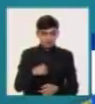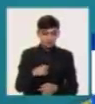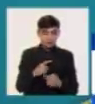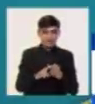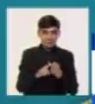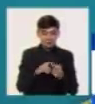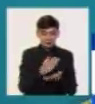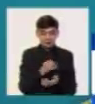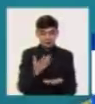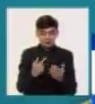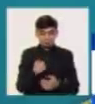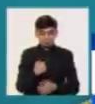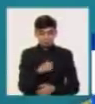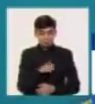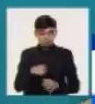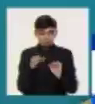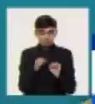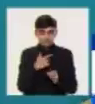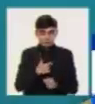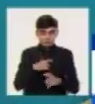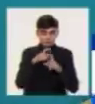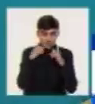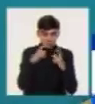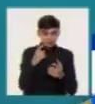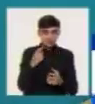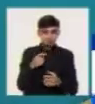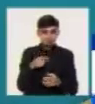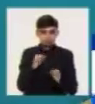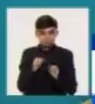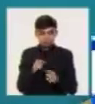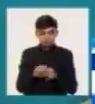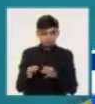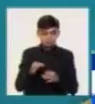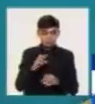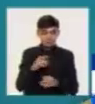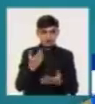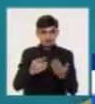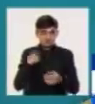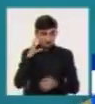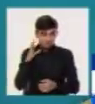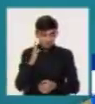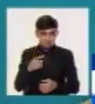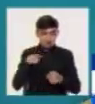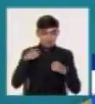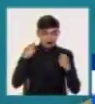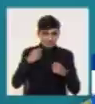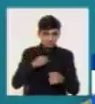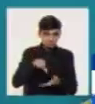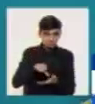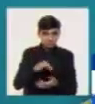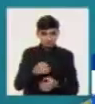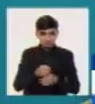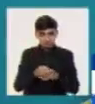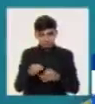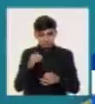сақтық жағдайларын сақтамайтын болсақ, маскамен тақпайтын болсақ, арақашық сақтамайтын болсақ, той-тойлап жүре беретін болсақ,